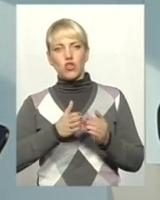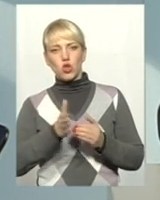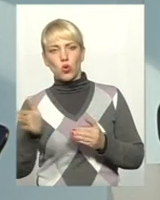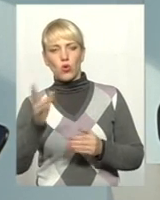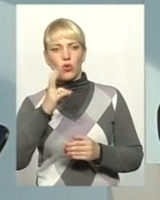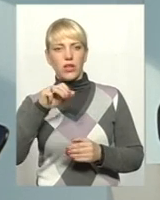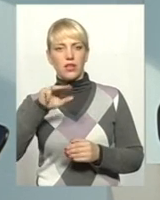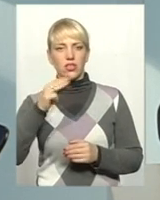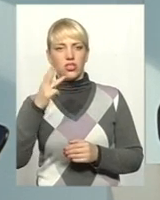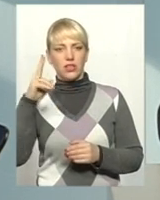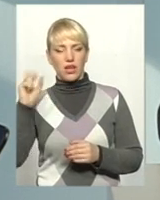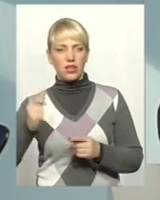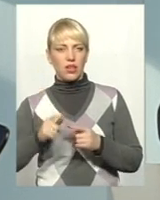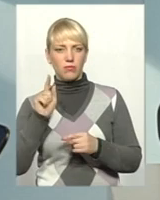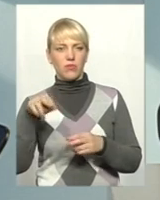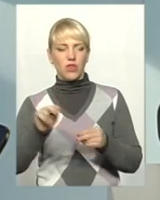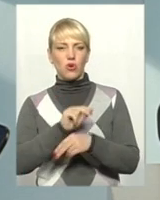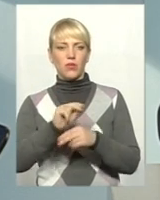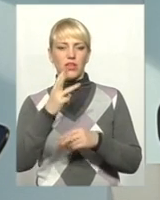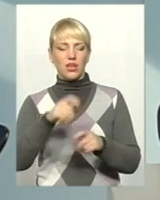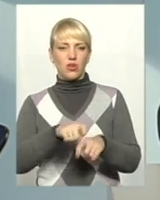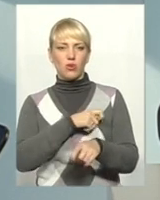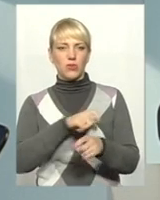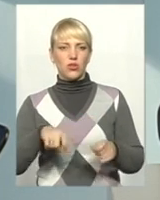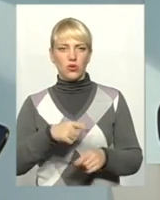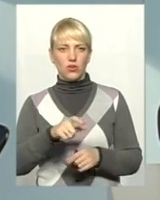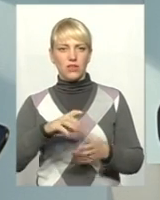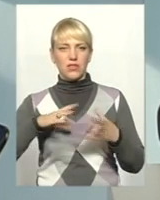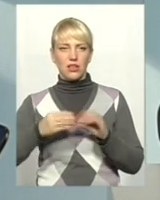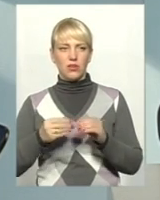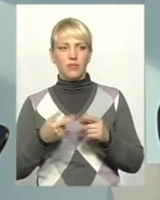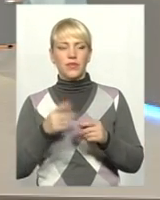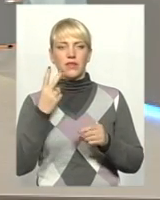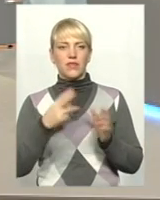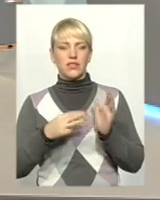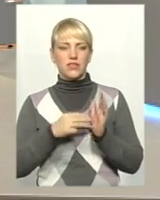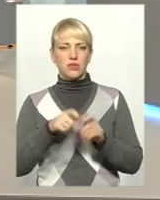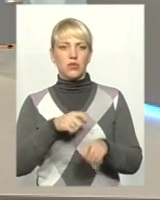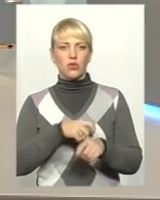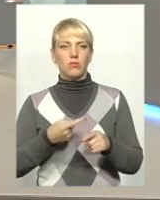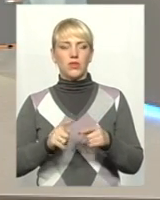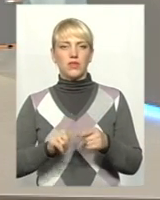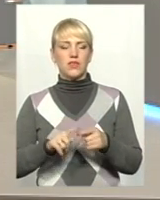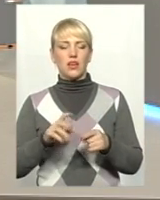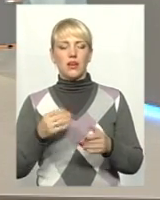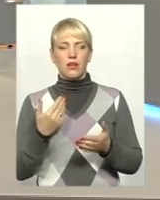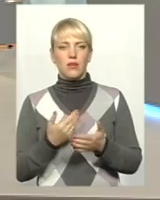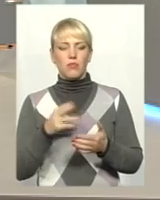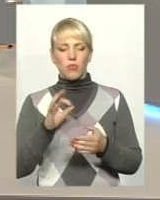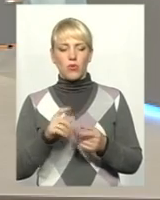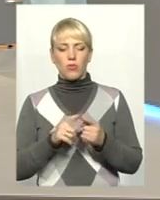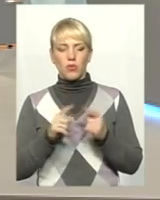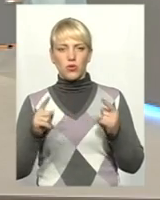там відремонтували 3 кілометри доріг. Загальна протяжність склала 28 кілометрів. Це по поточному середньому